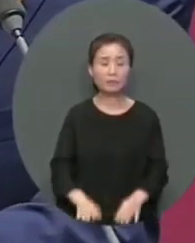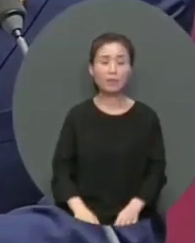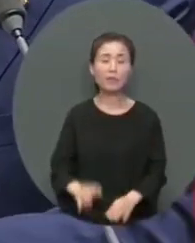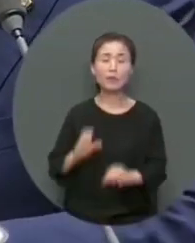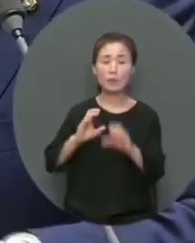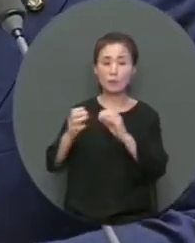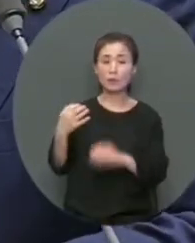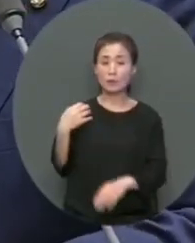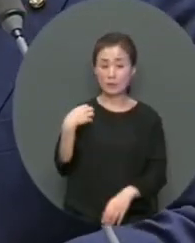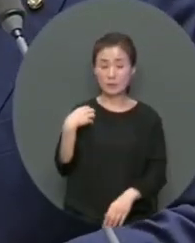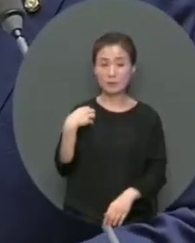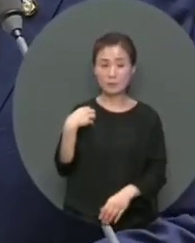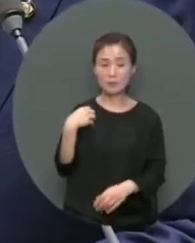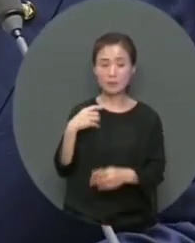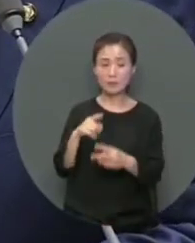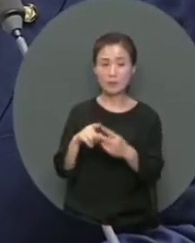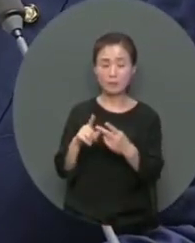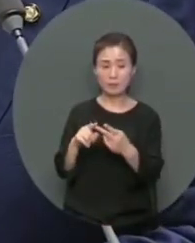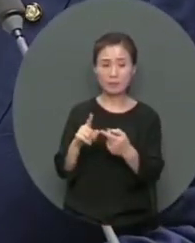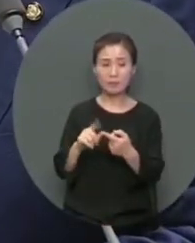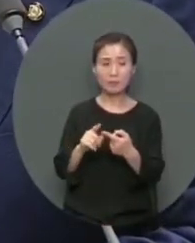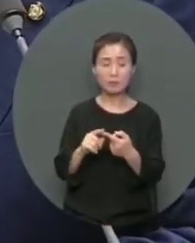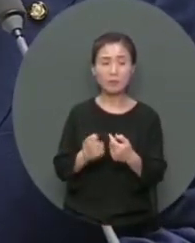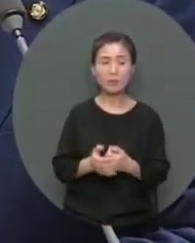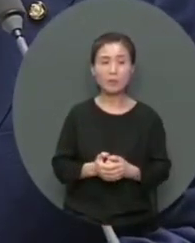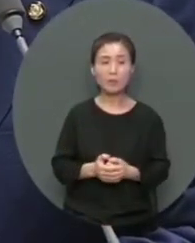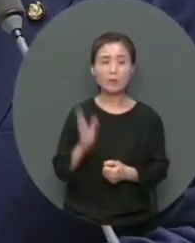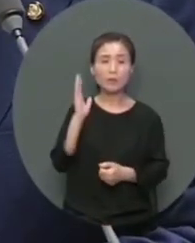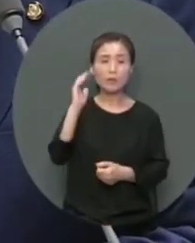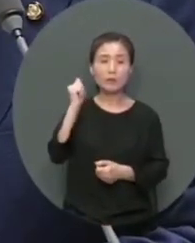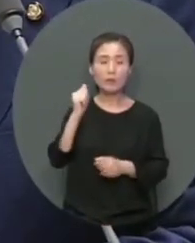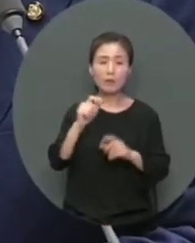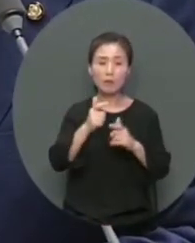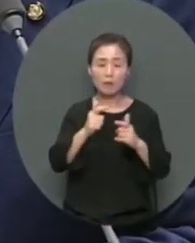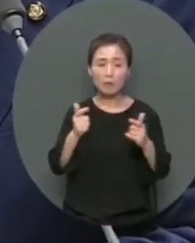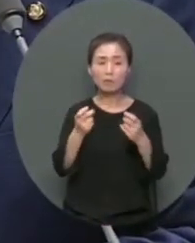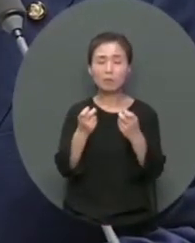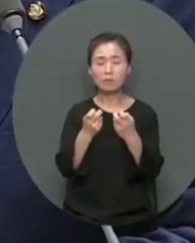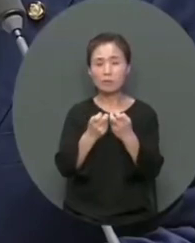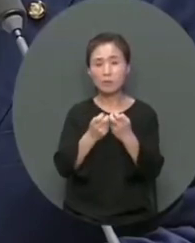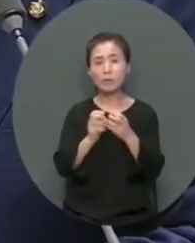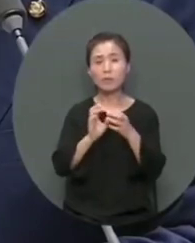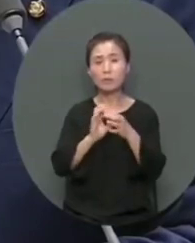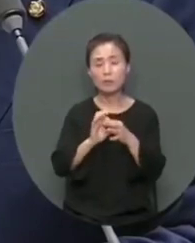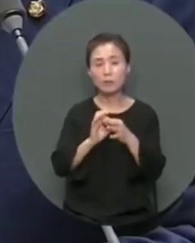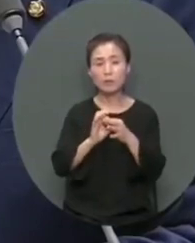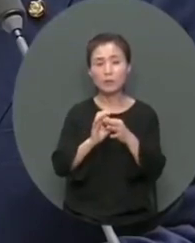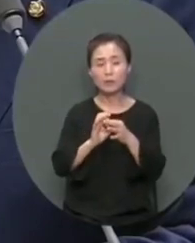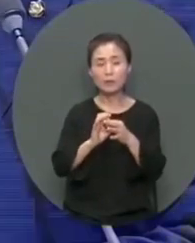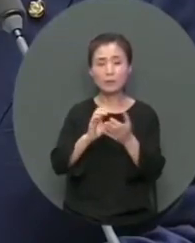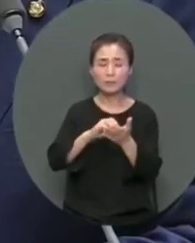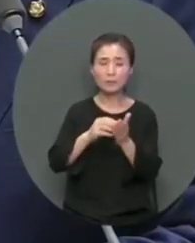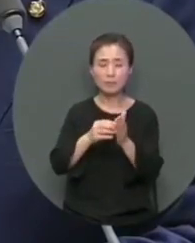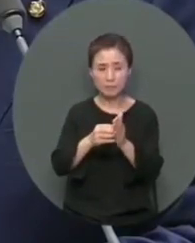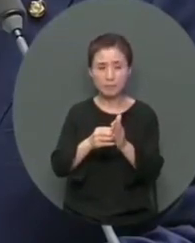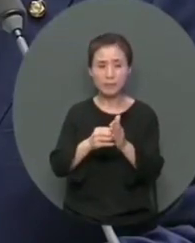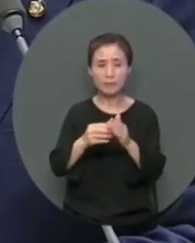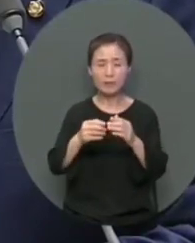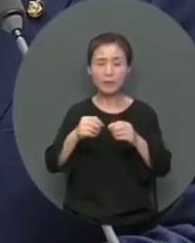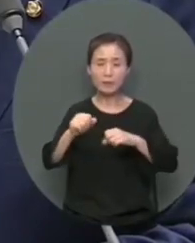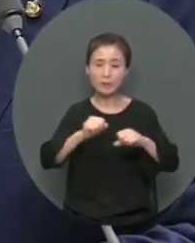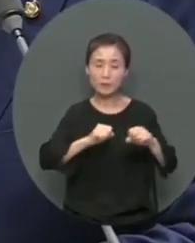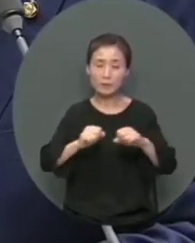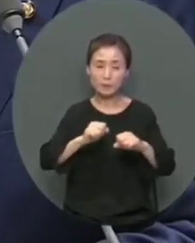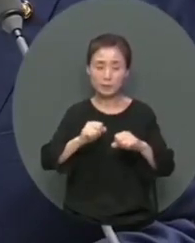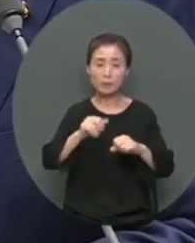소통과 책임에 대해서는 대통령께서 여러 경로를 통해서 적절하게 대응하고 계시다. 저는 그렇게